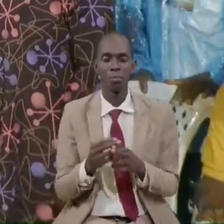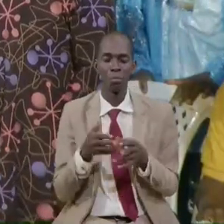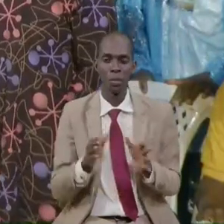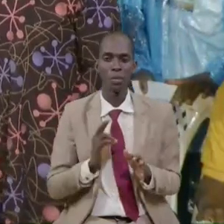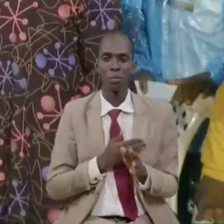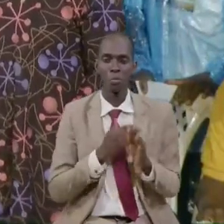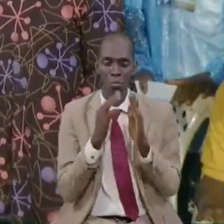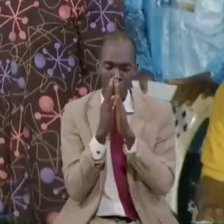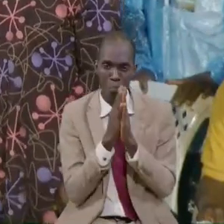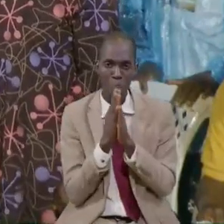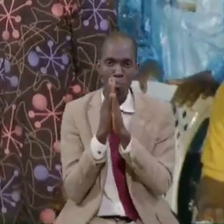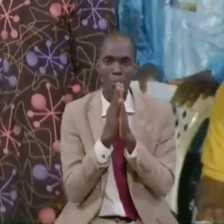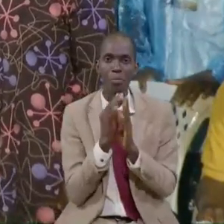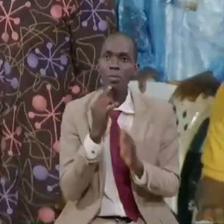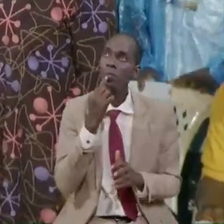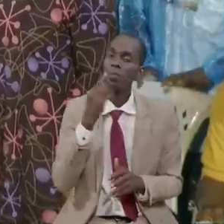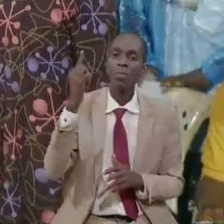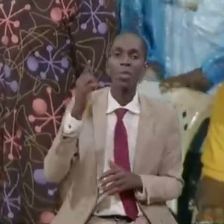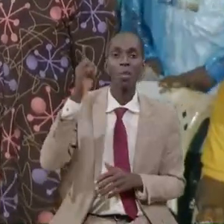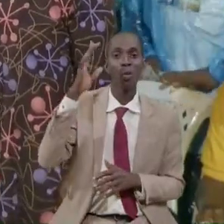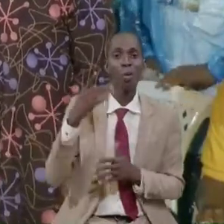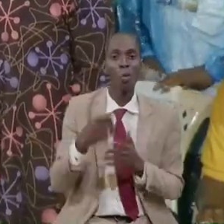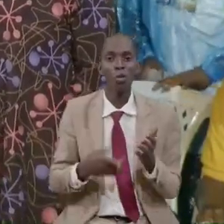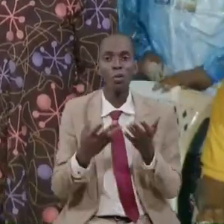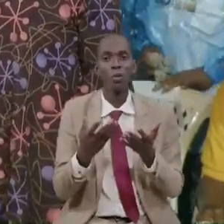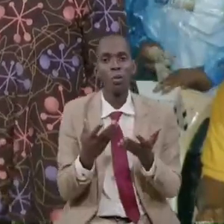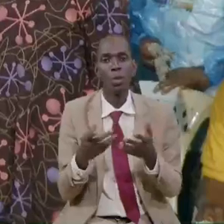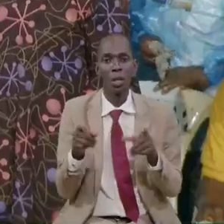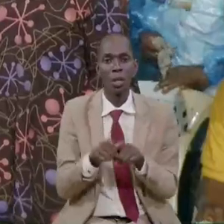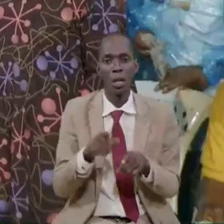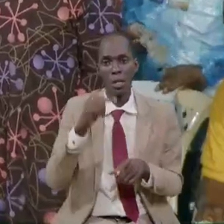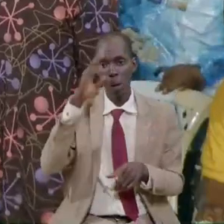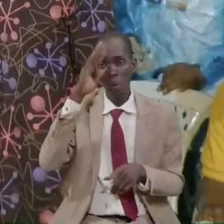entende prierz dites au Seigneur ce que vous